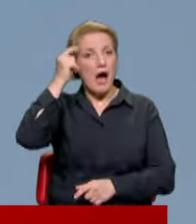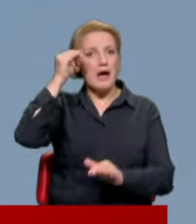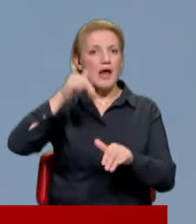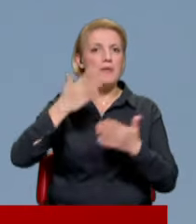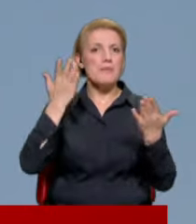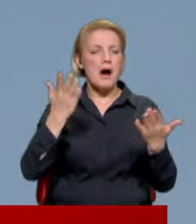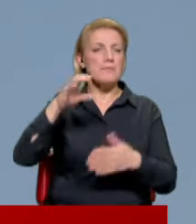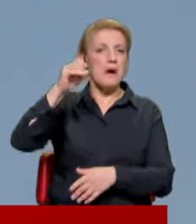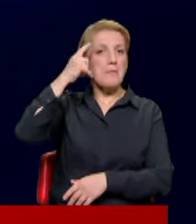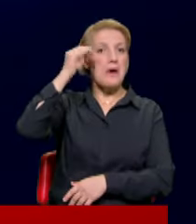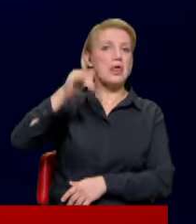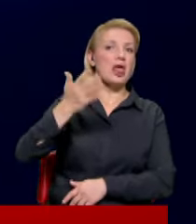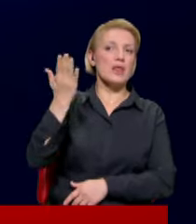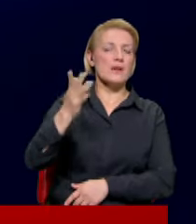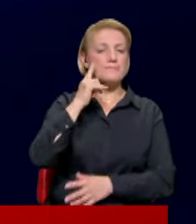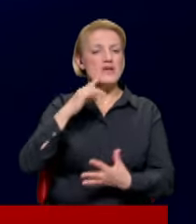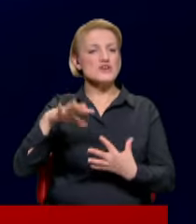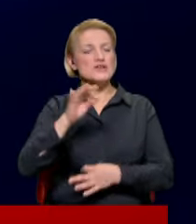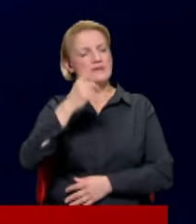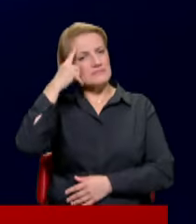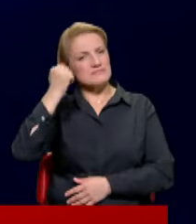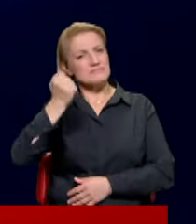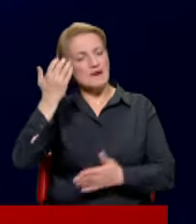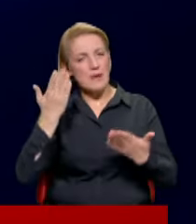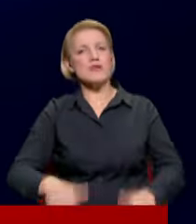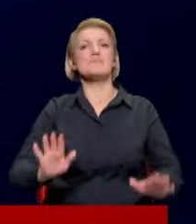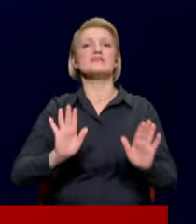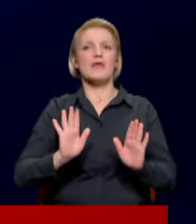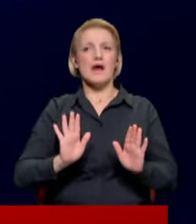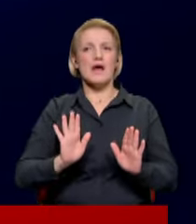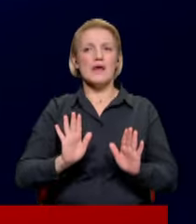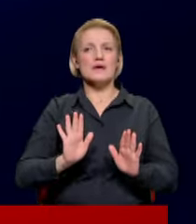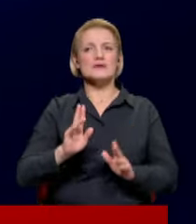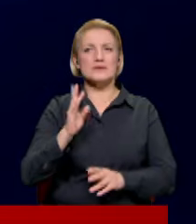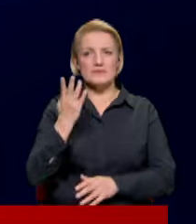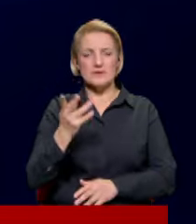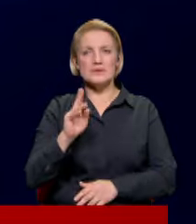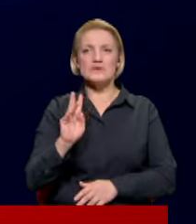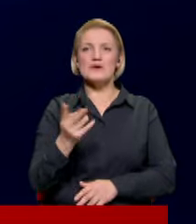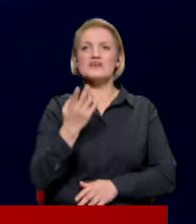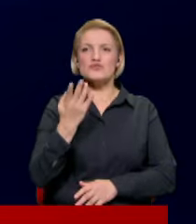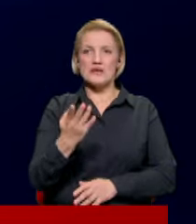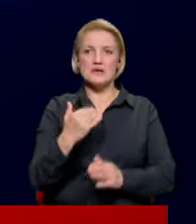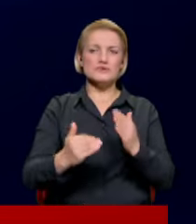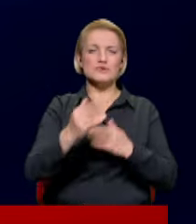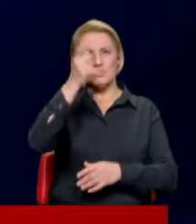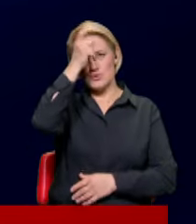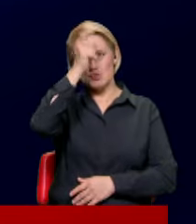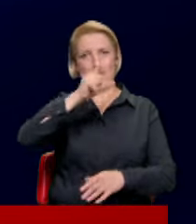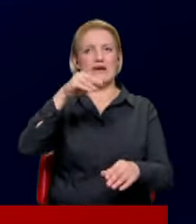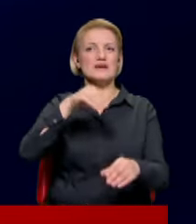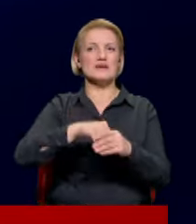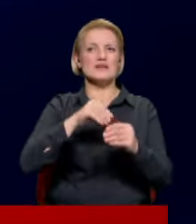Ama AKP'nin geldi birileri ısrarla kabul etmese de caydırıcılığı arttırmak Türkiye